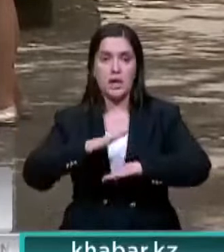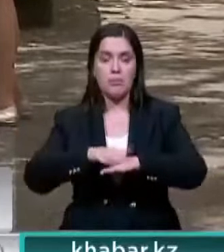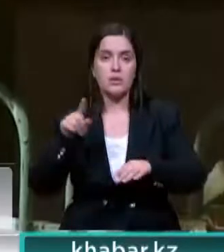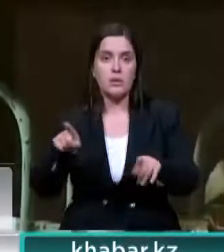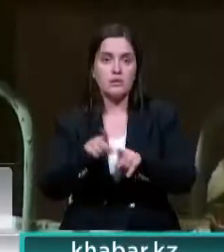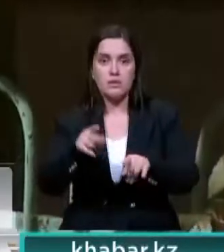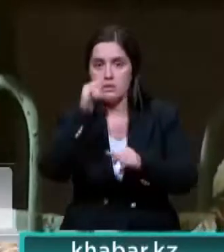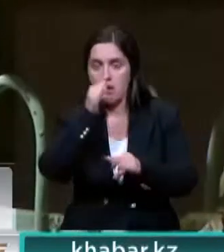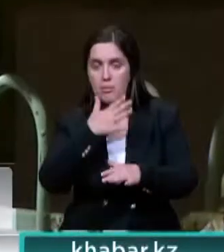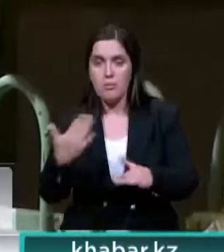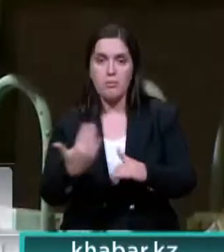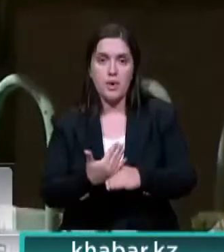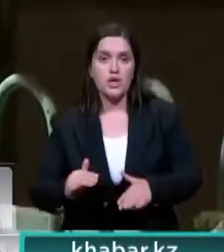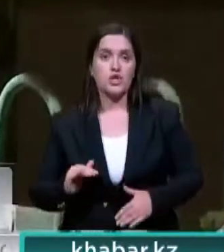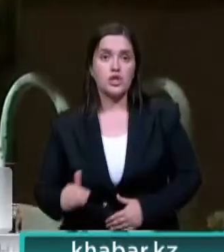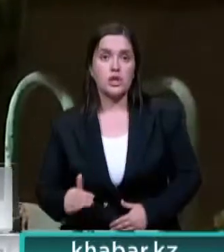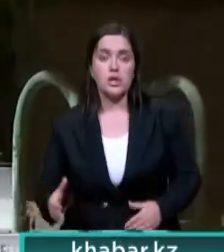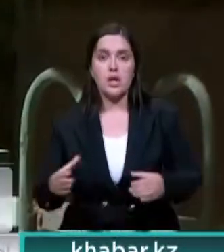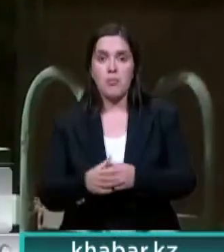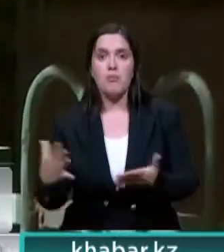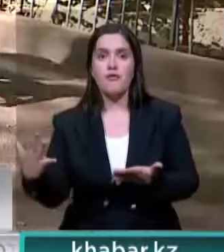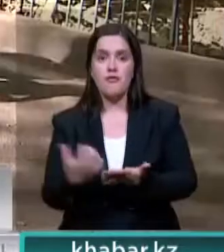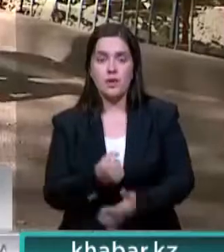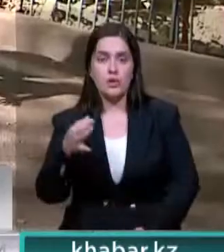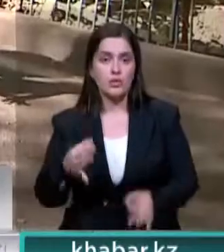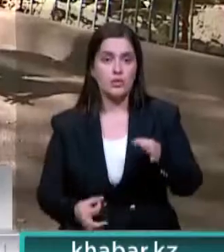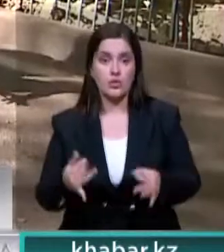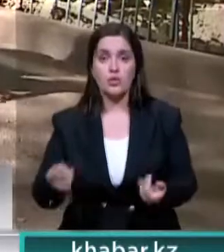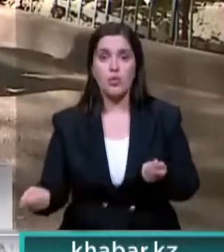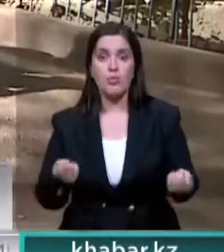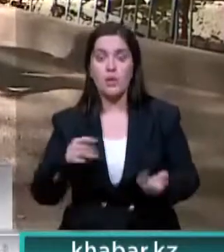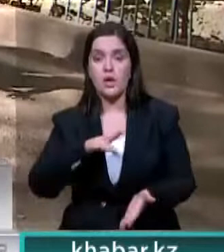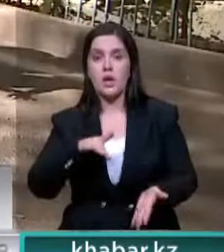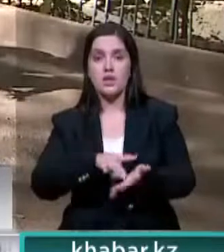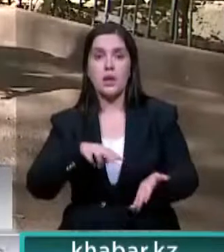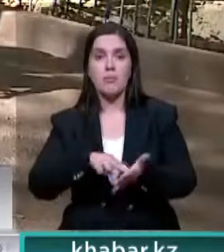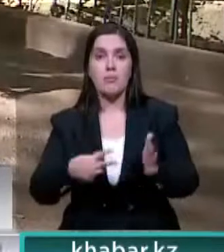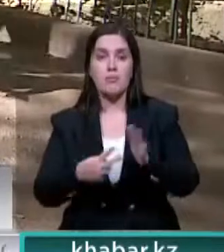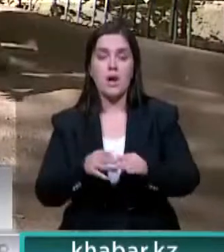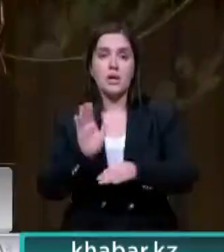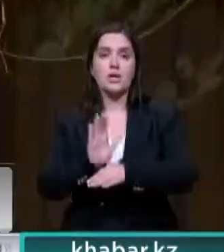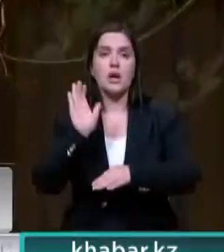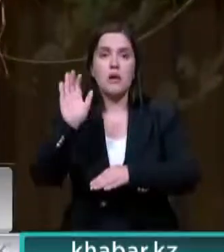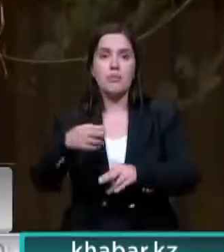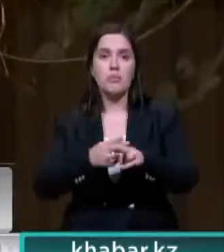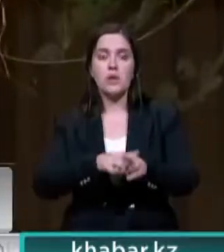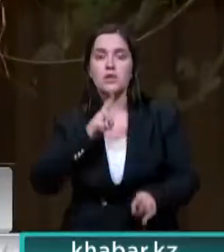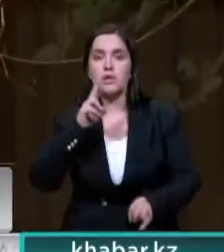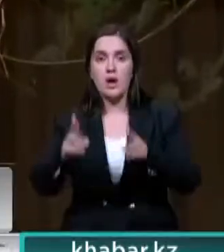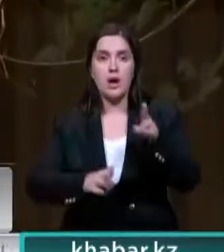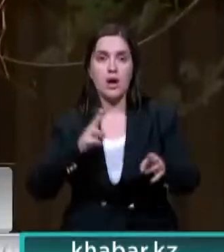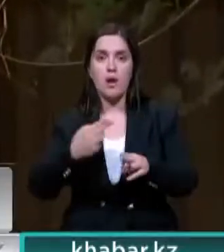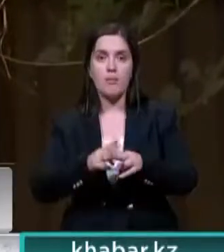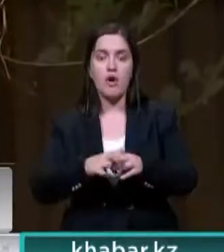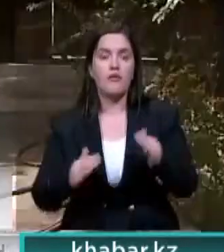не смогли помочь. Частная компания выиграла суды. Теперь Управление городского планирования и урбанистики направило кассационную жалобу в